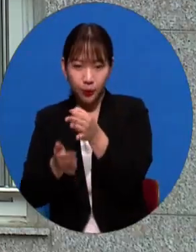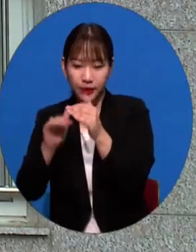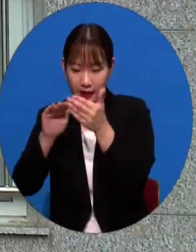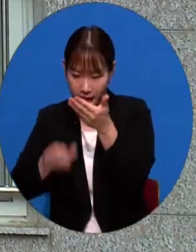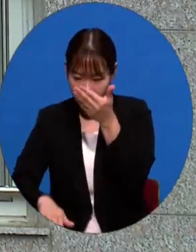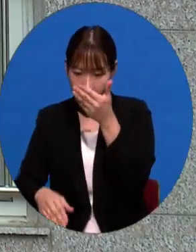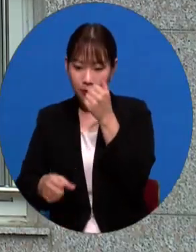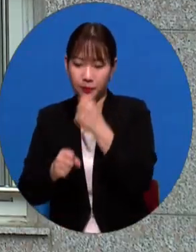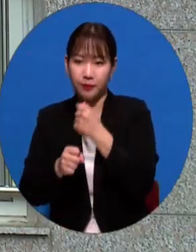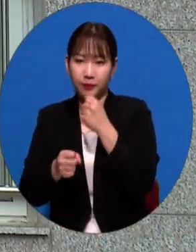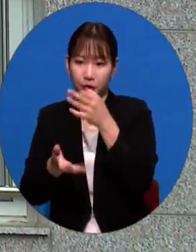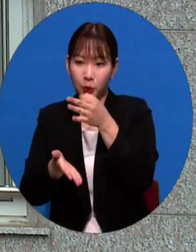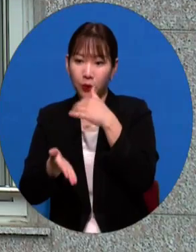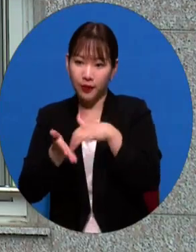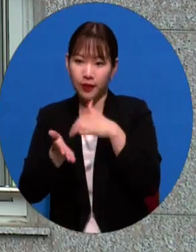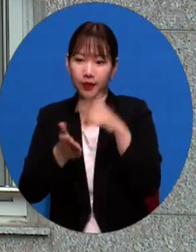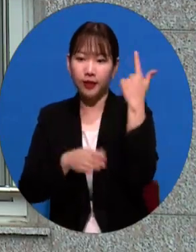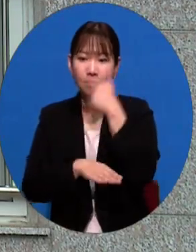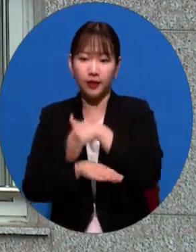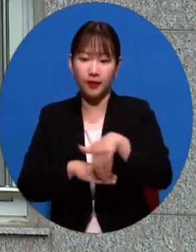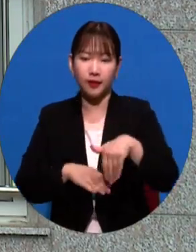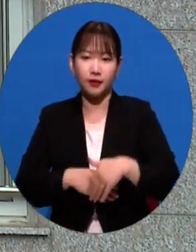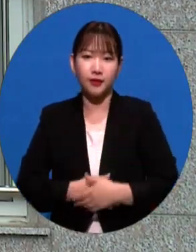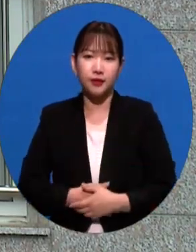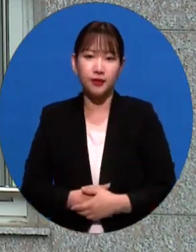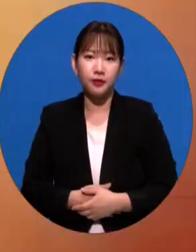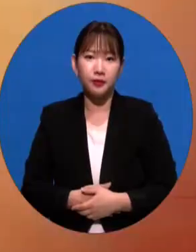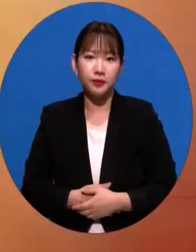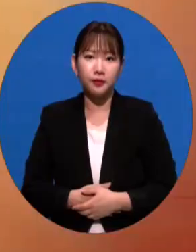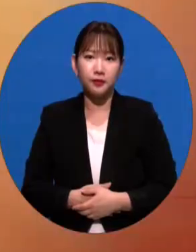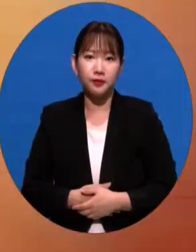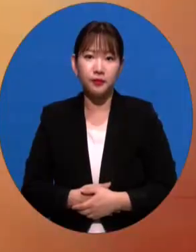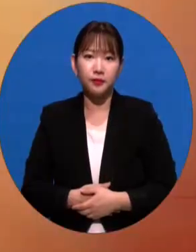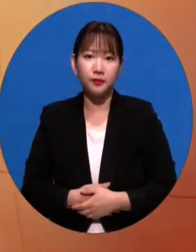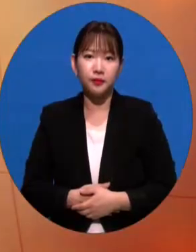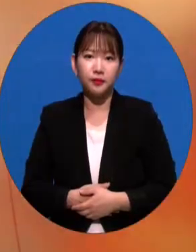가격을 책정할 계획입니다. MBC 뉴스 서희령입니다.